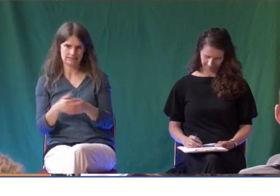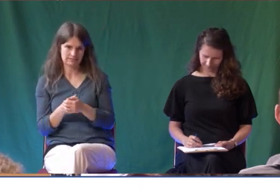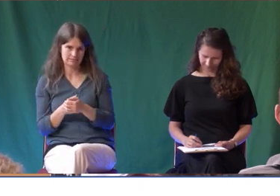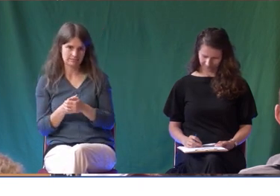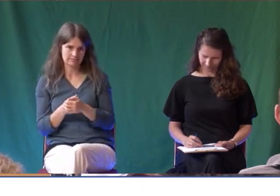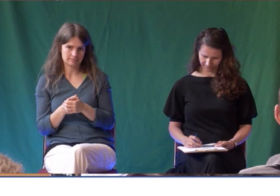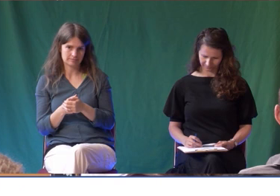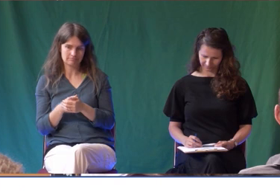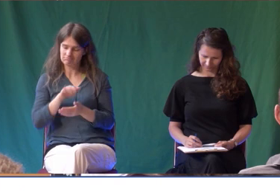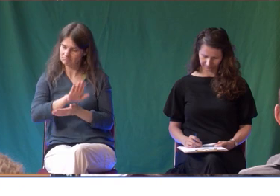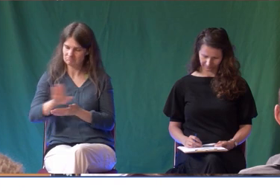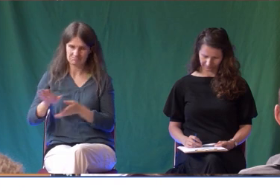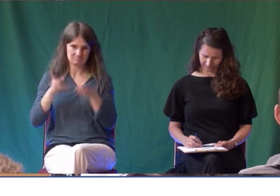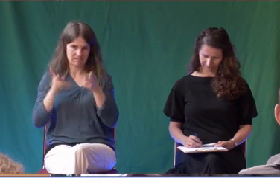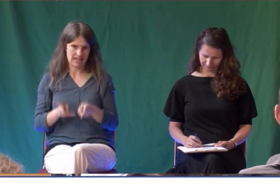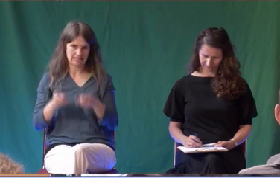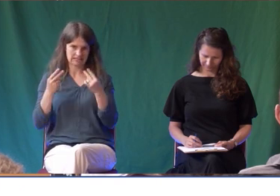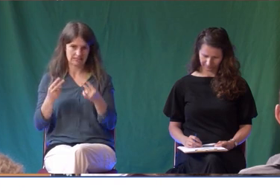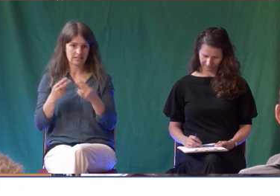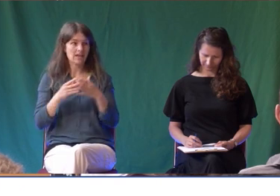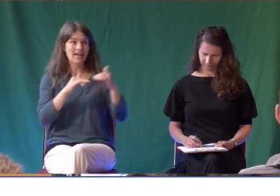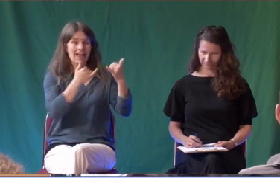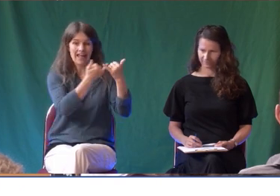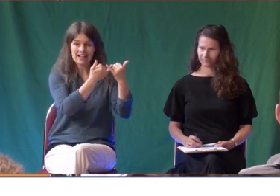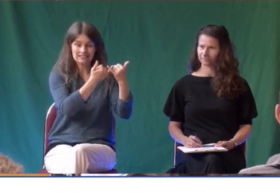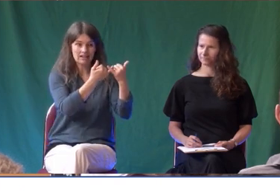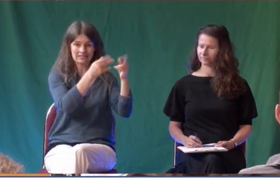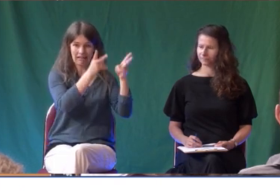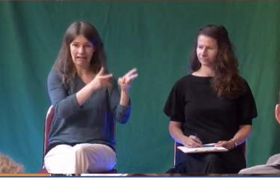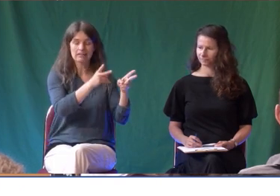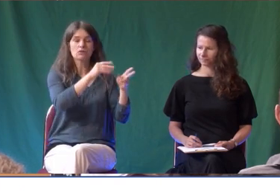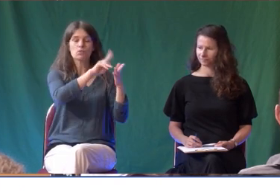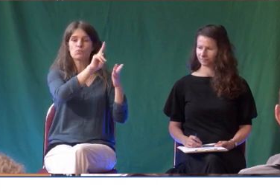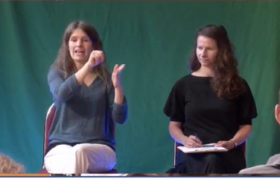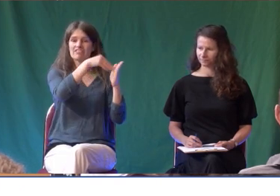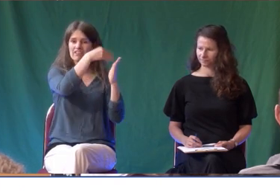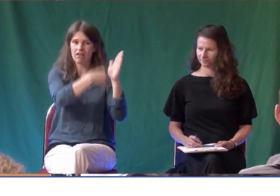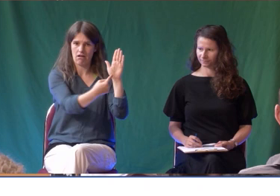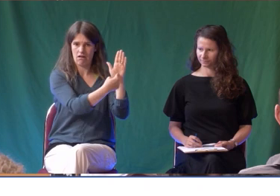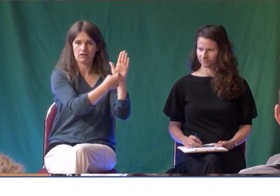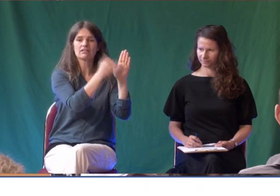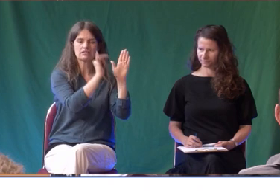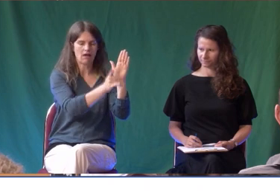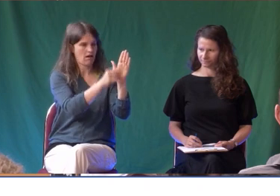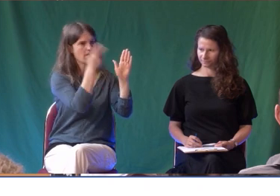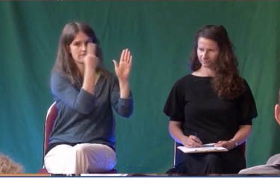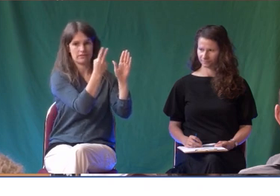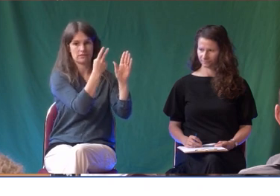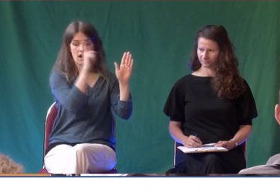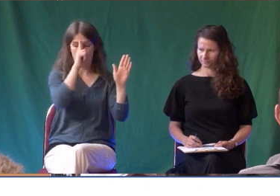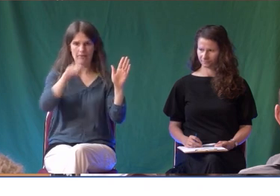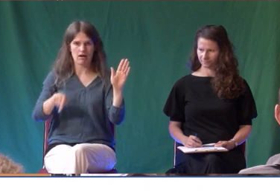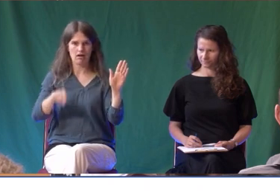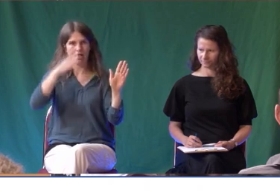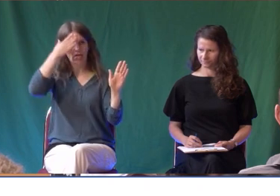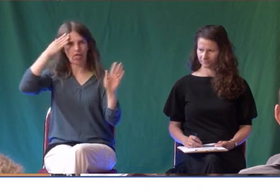nur die Rechte von Eltern stehen im un-vertrag die sind wichtig aber wir denken